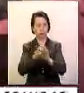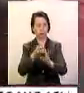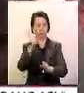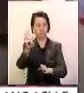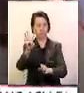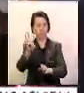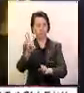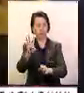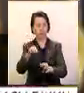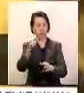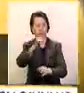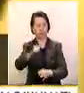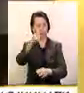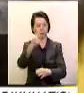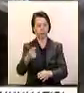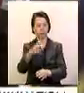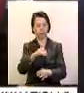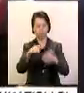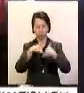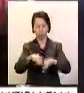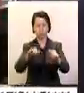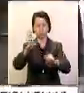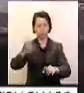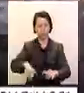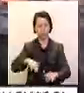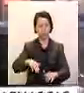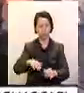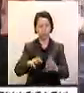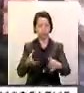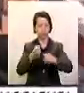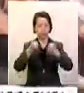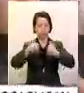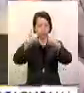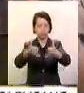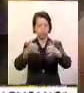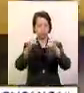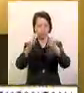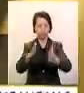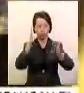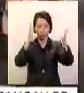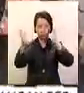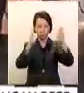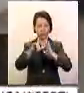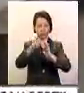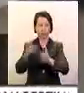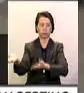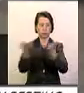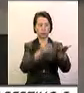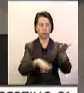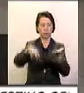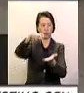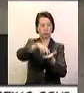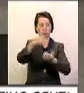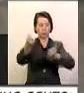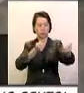kejohanan berprestij Asia Tenggara ini dan masih belum pernah menjulang piala. Para pemain kebangsaan kemudiannya dibawa menaiki konvoi